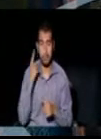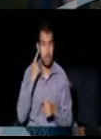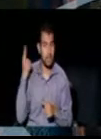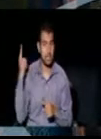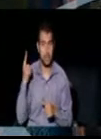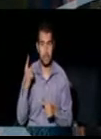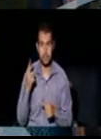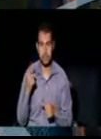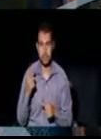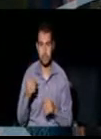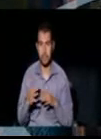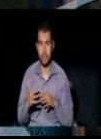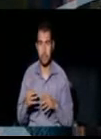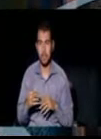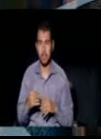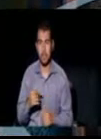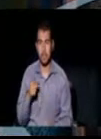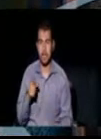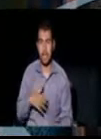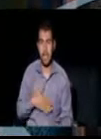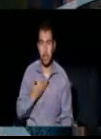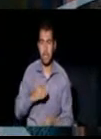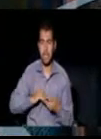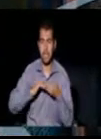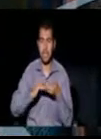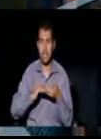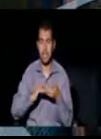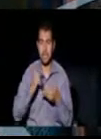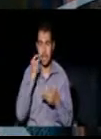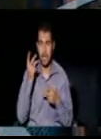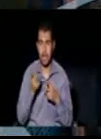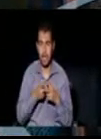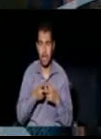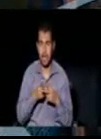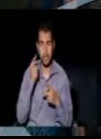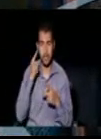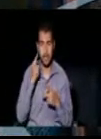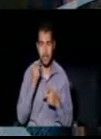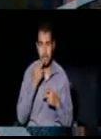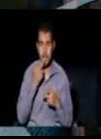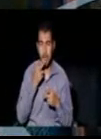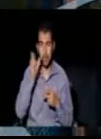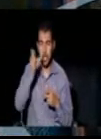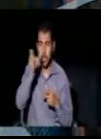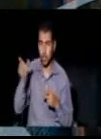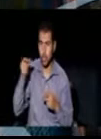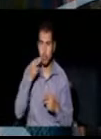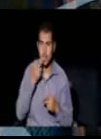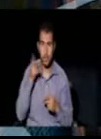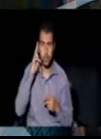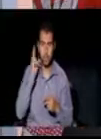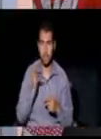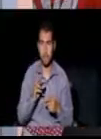ناقص كتير جدا، عايزين نساعدهم، احنا عايزين نساعد دول، عايزين ايه اللي مطلوب من الناس بقى على مستوى الاشخاص مننا احنا